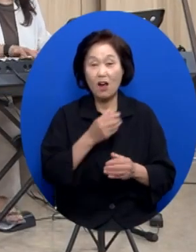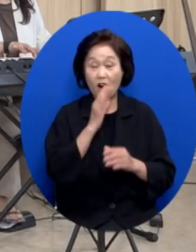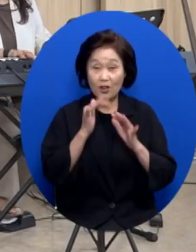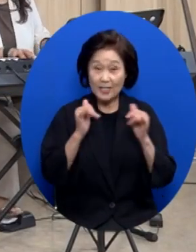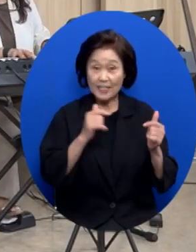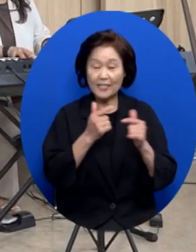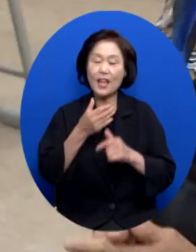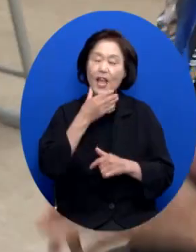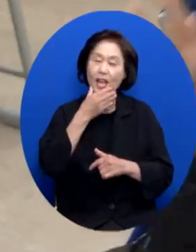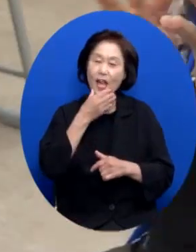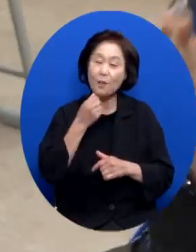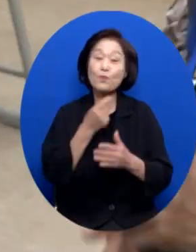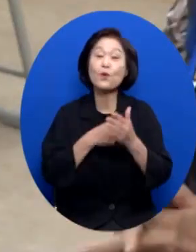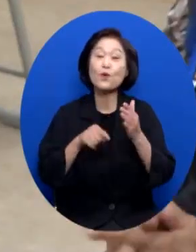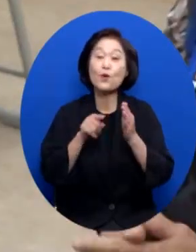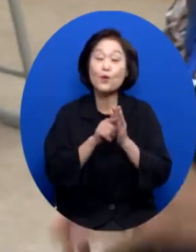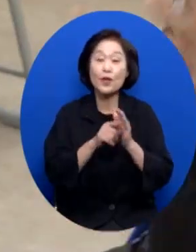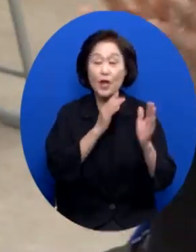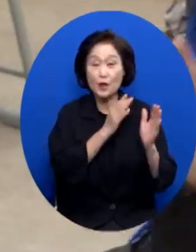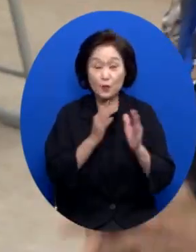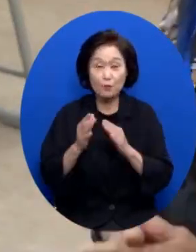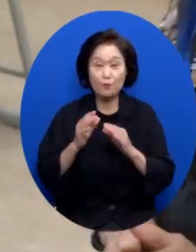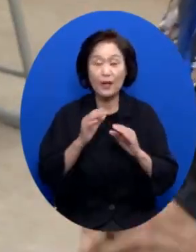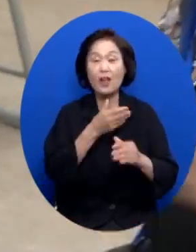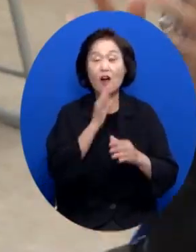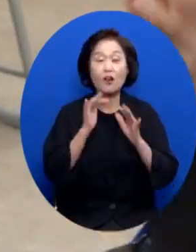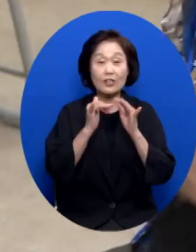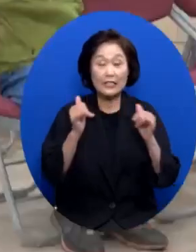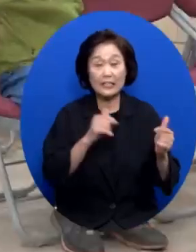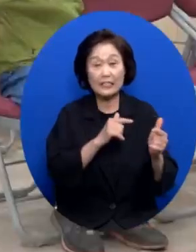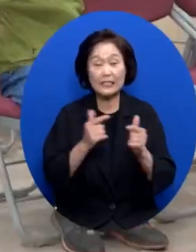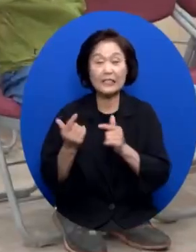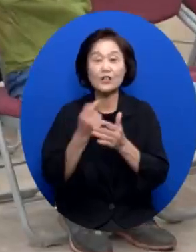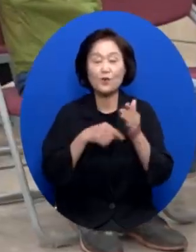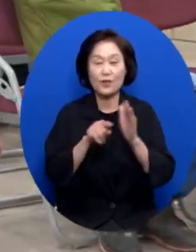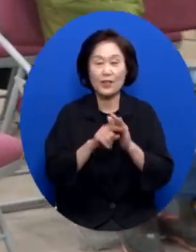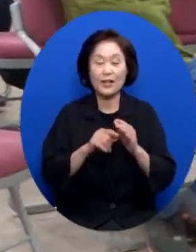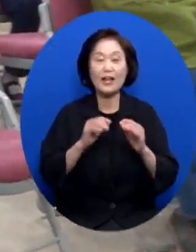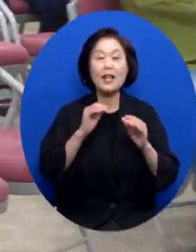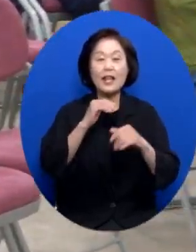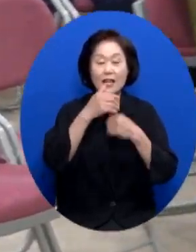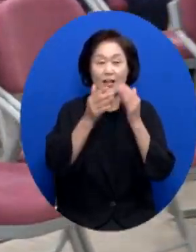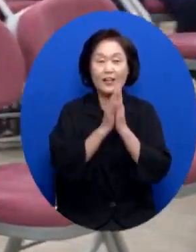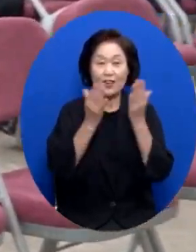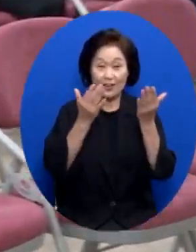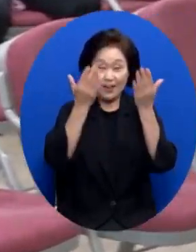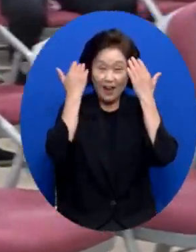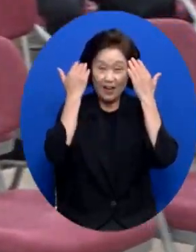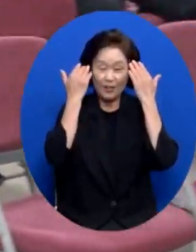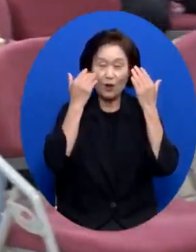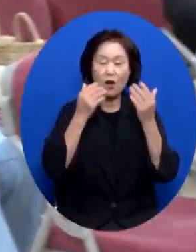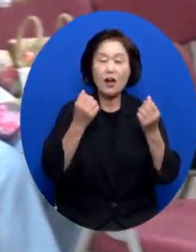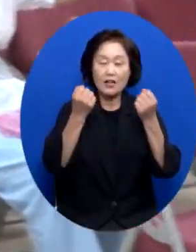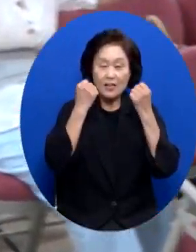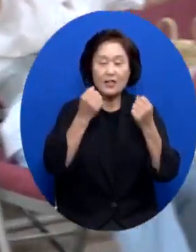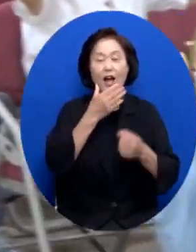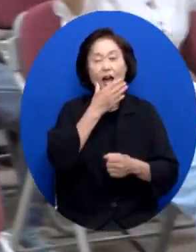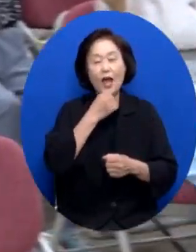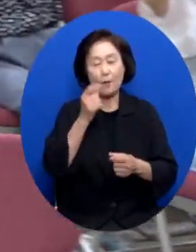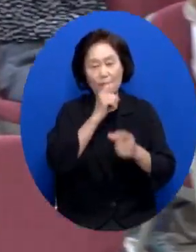어르신들의 행복을 위해 마련된 어르신 성경학교. 이 시간들을 통해 건강과 행복이 더욱